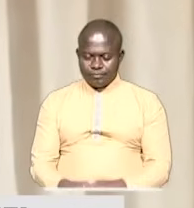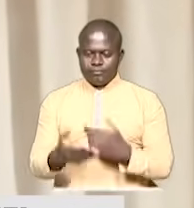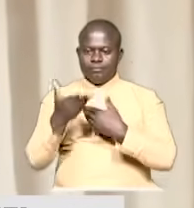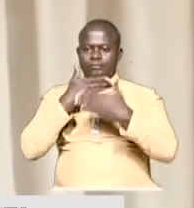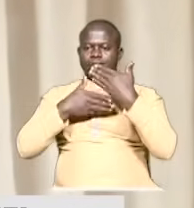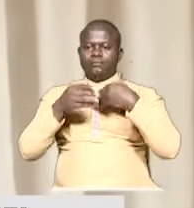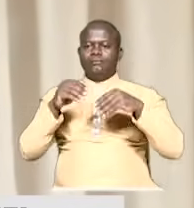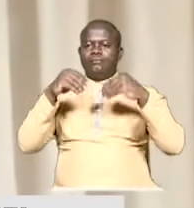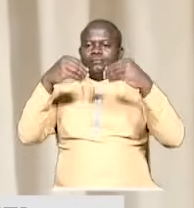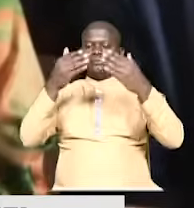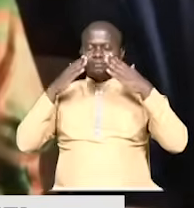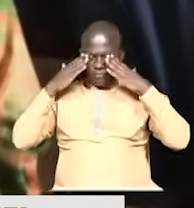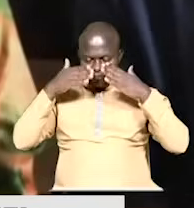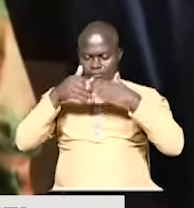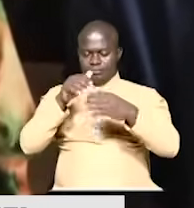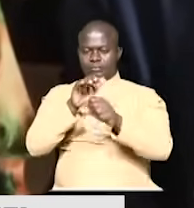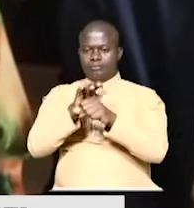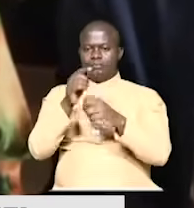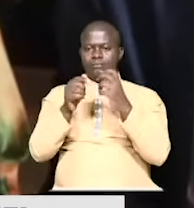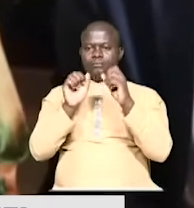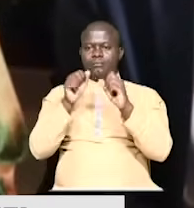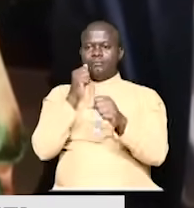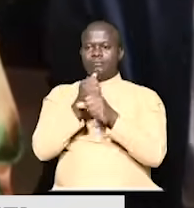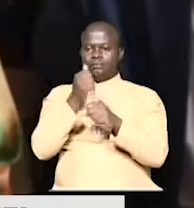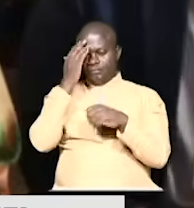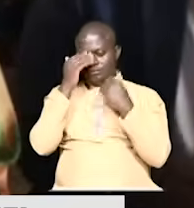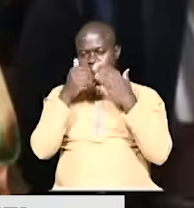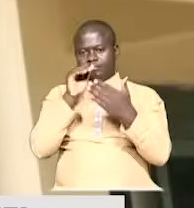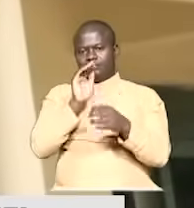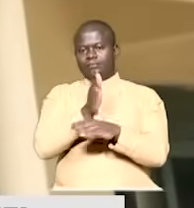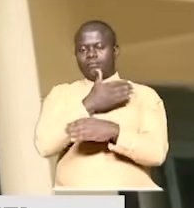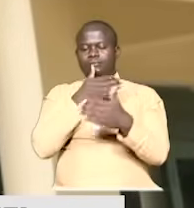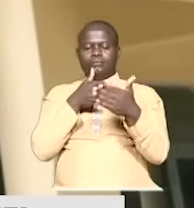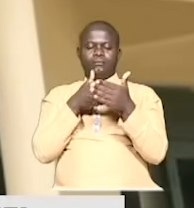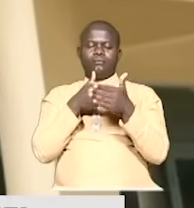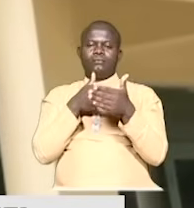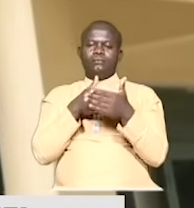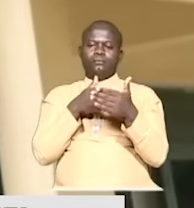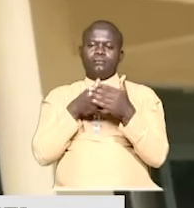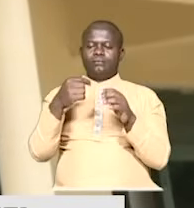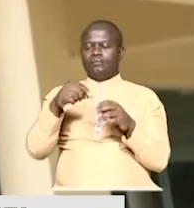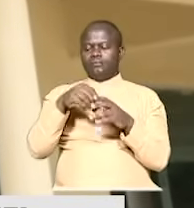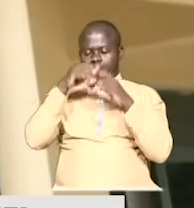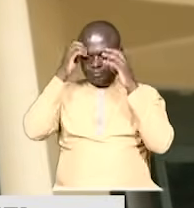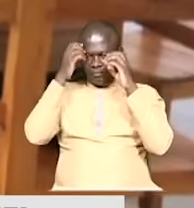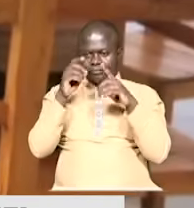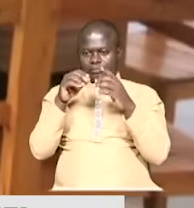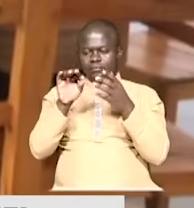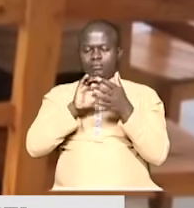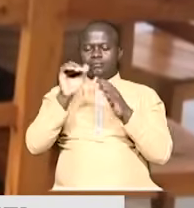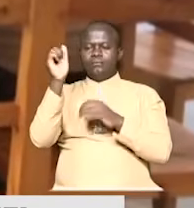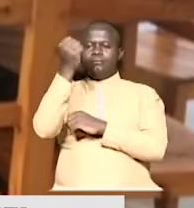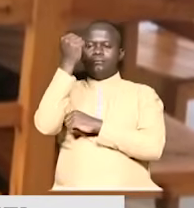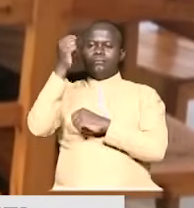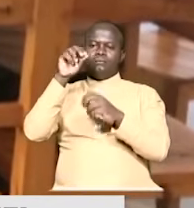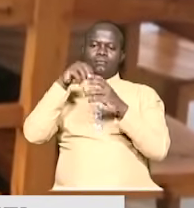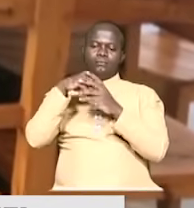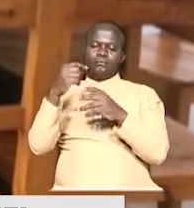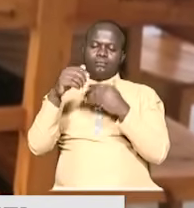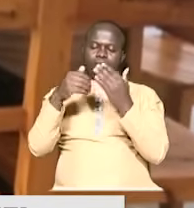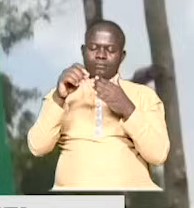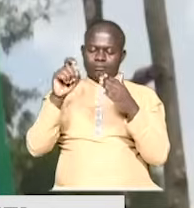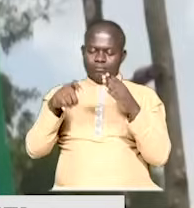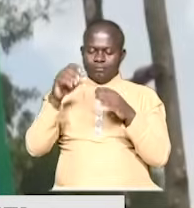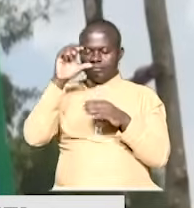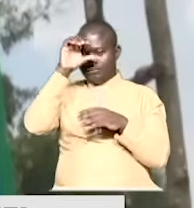Ibiganiro bahawe biragaruka cyane ku cyakorwa mu gukuraho imbogamizi zikibangamiye ireme ry'uburezi. Basinye n'imihigo ikubiyemo ibyo bagomba kugeraho